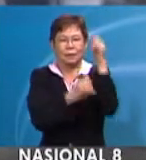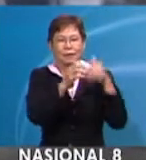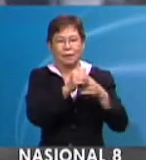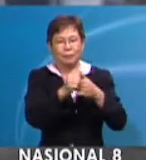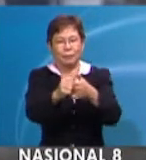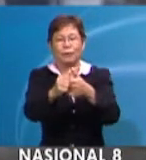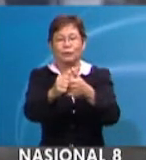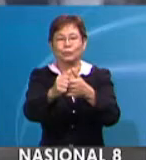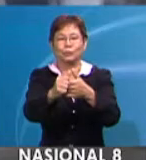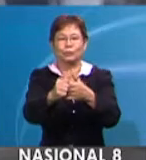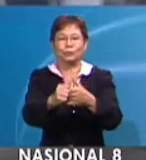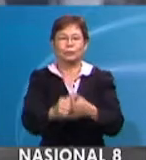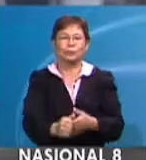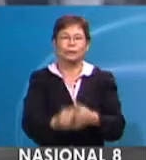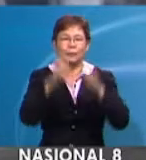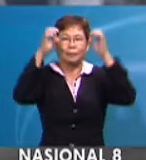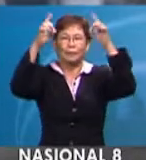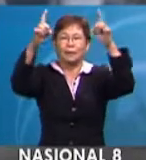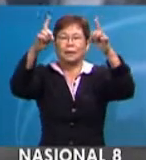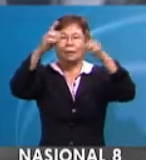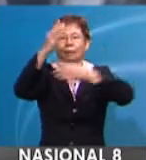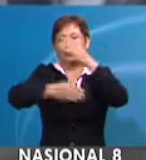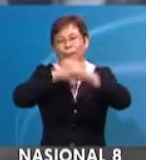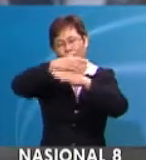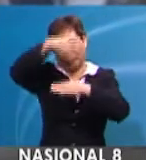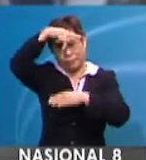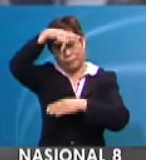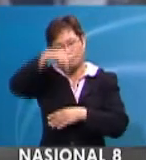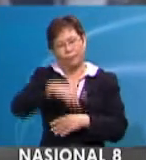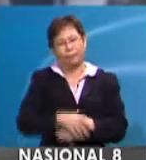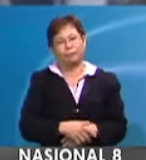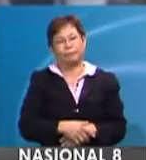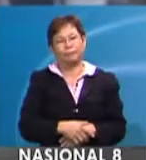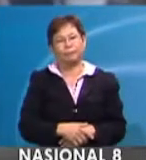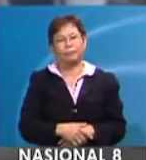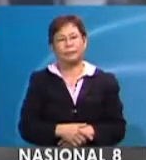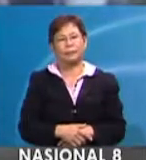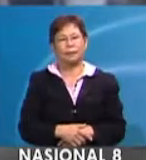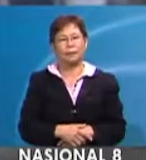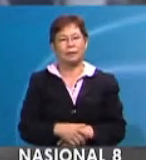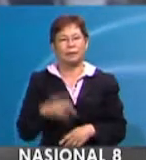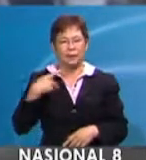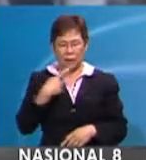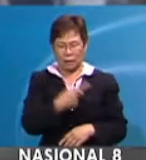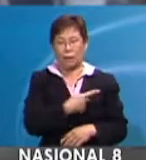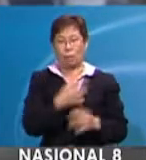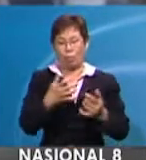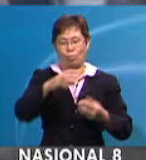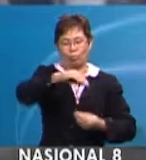Peneraju Pendidikan Bumiputera, di mana kita nak convert